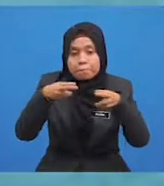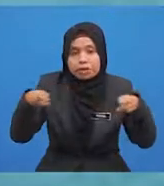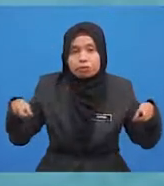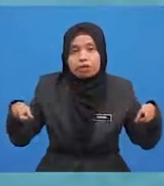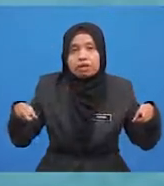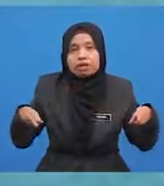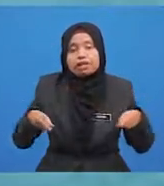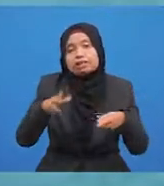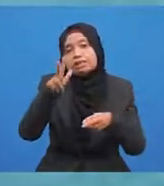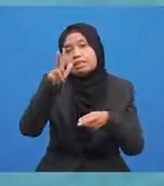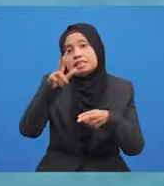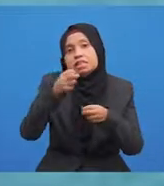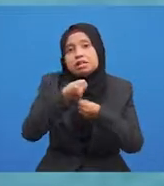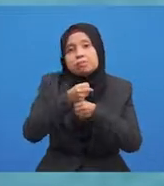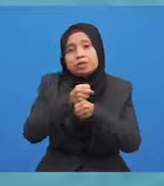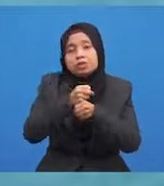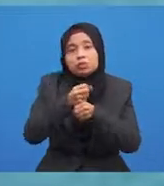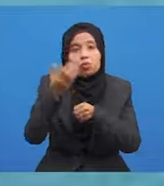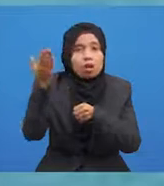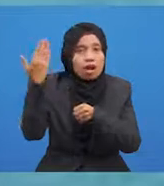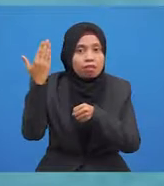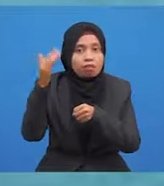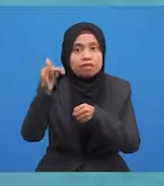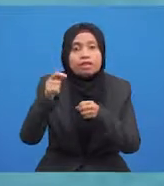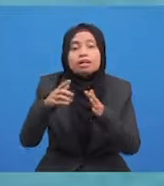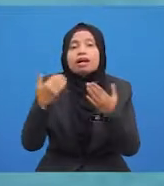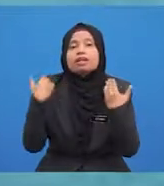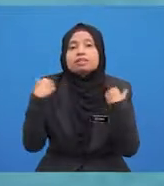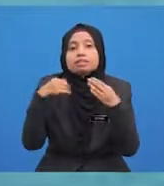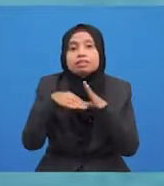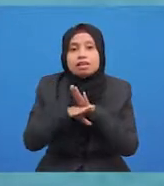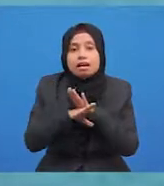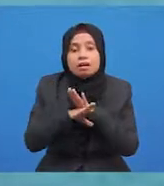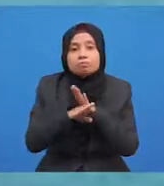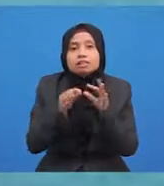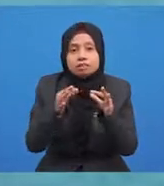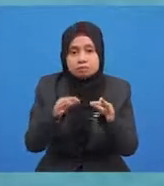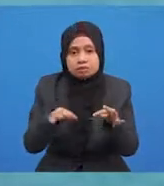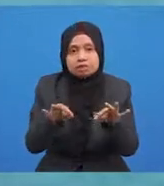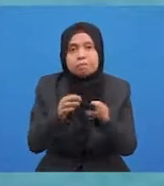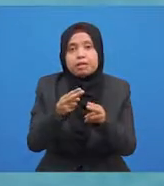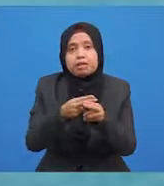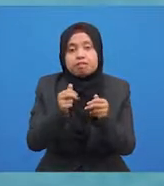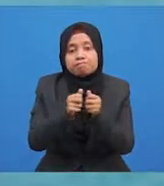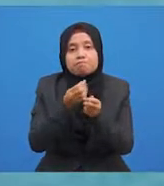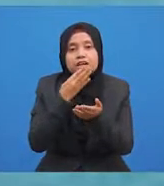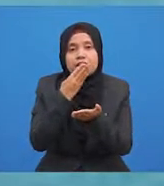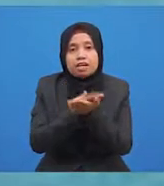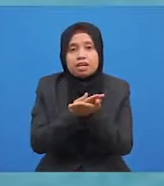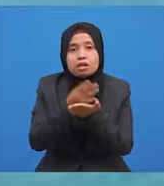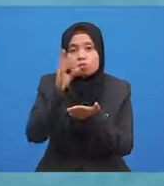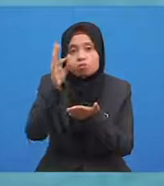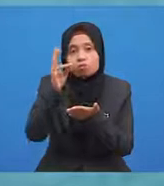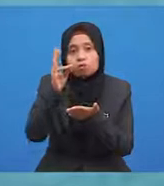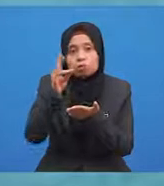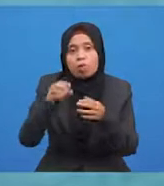Menghuraikan 3 bentuk latar yang terdapat dalam cerpen dengan baik. 7.